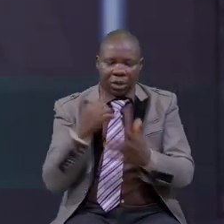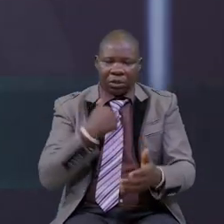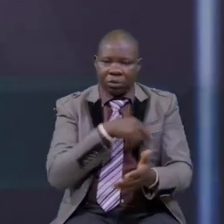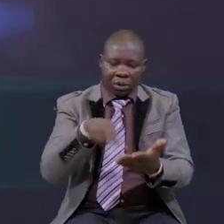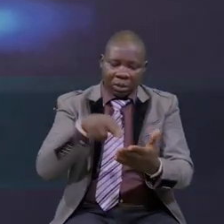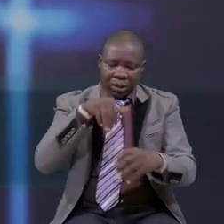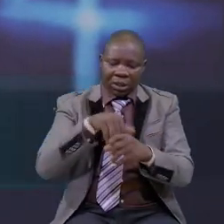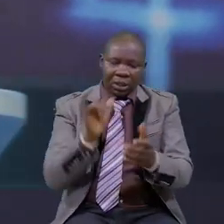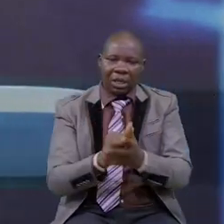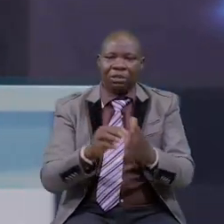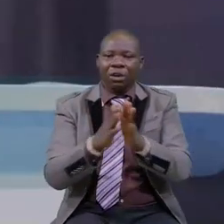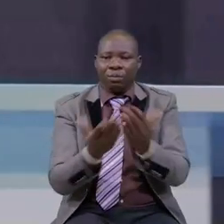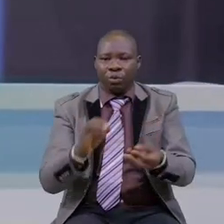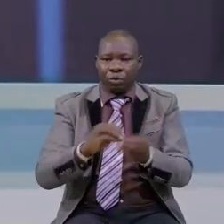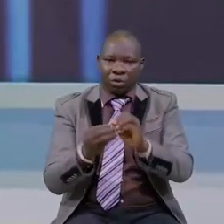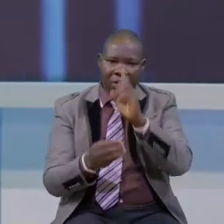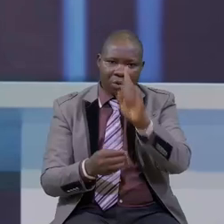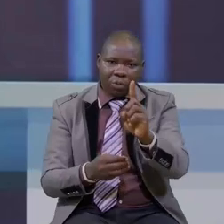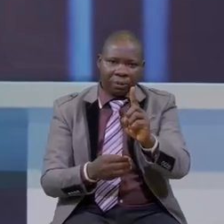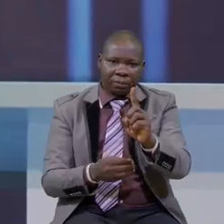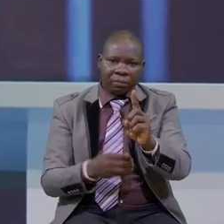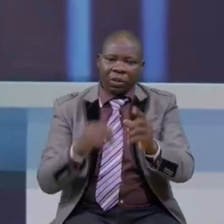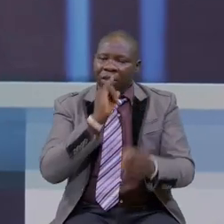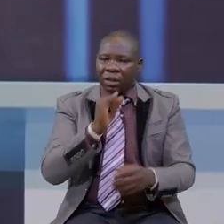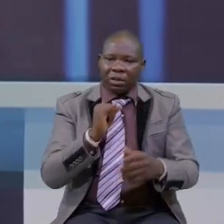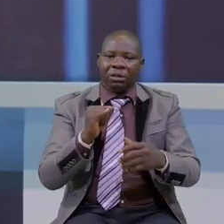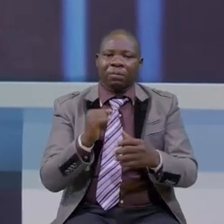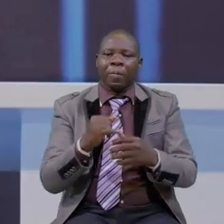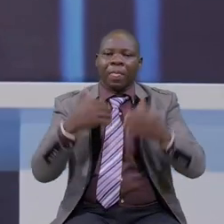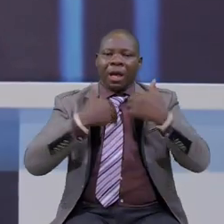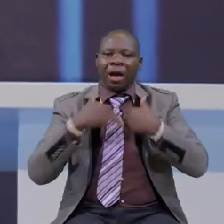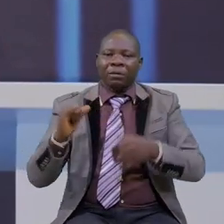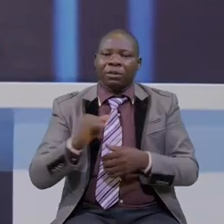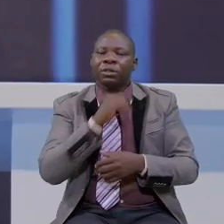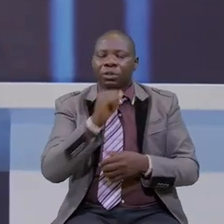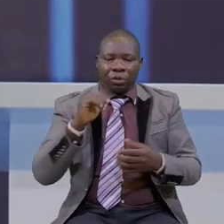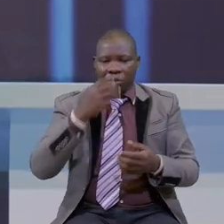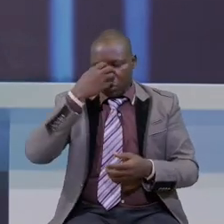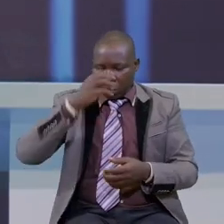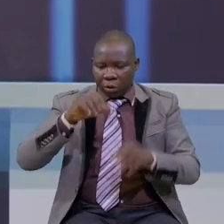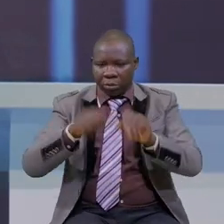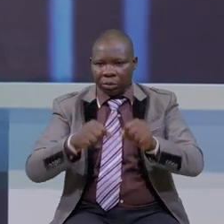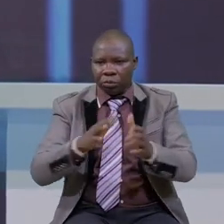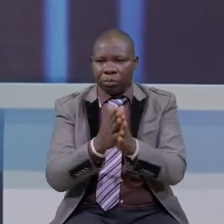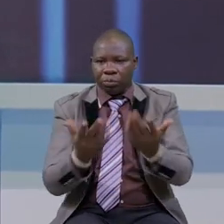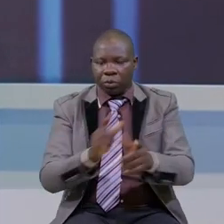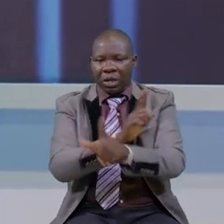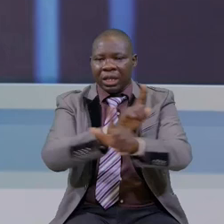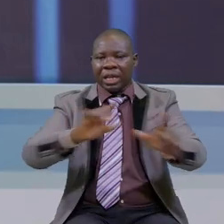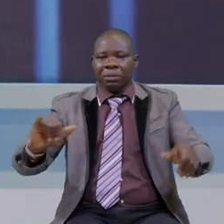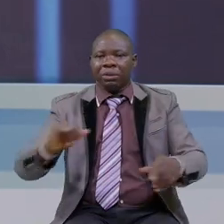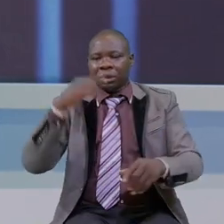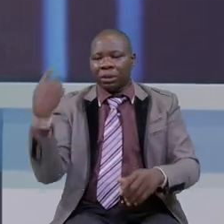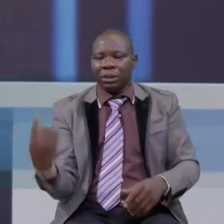ce livre. Voyons le premier élément, c'est le livre qui engendre de façon incorruptible